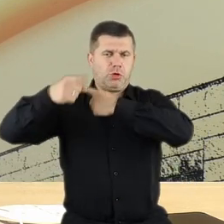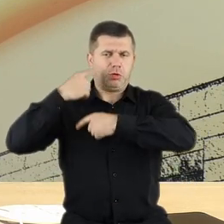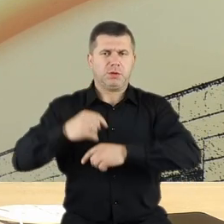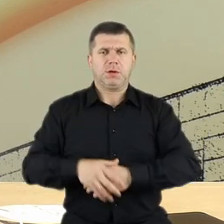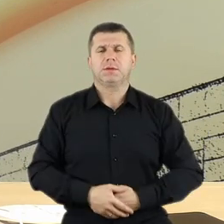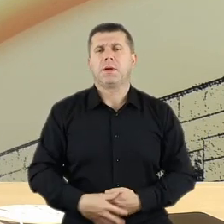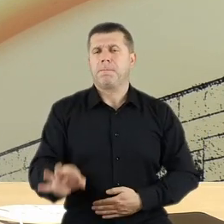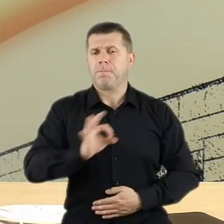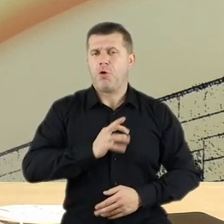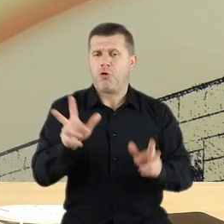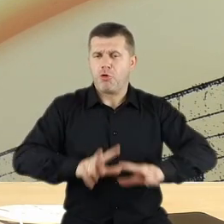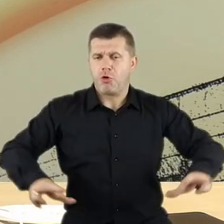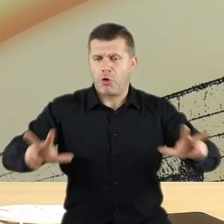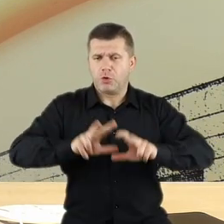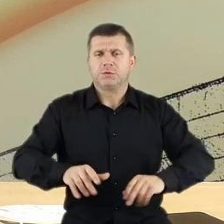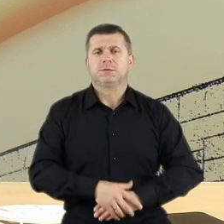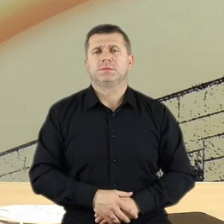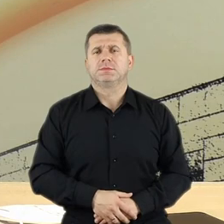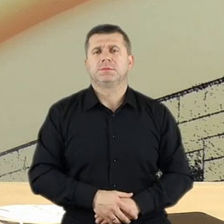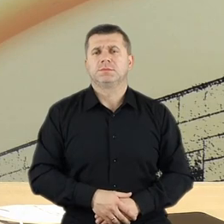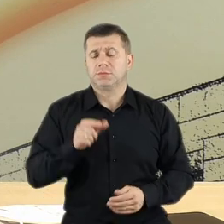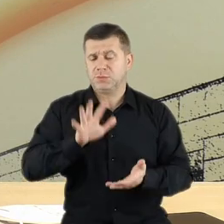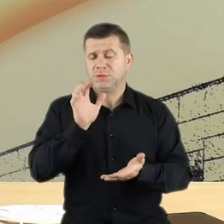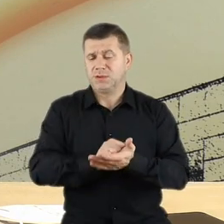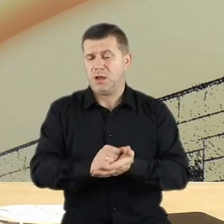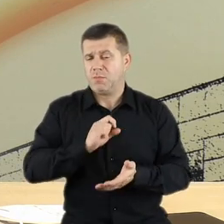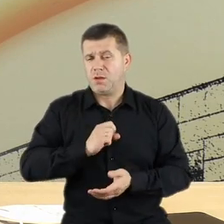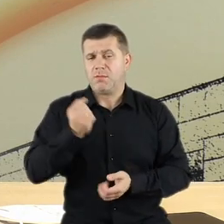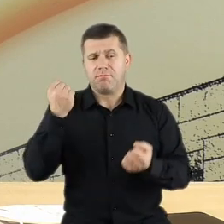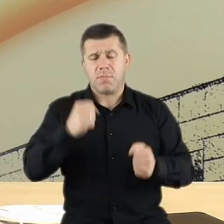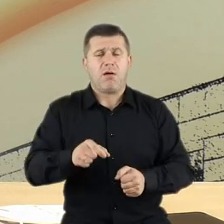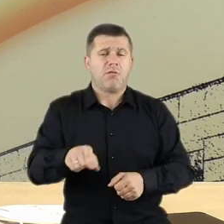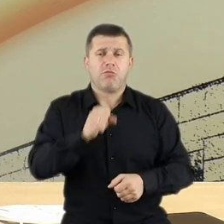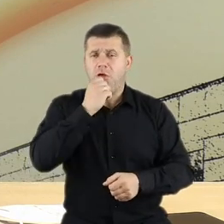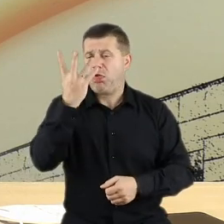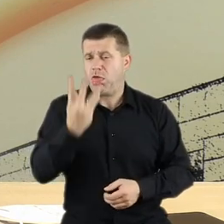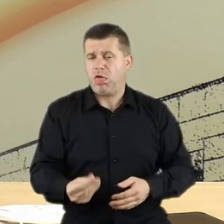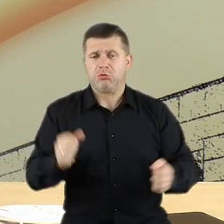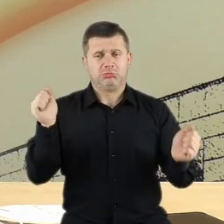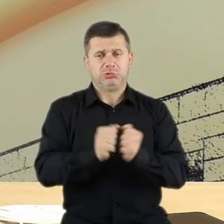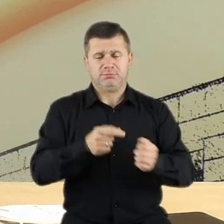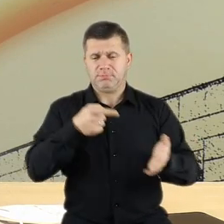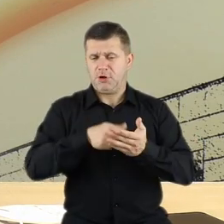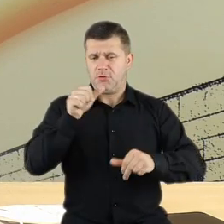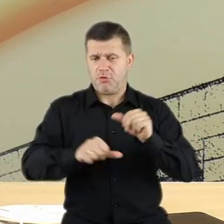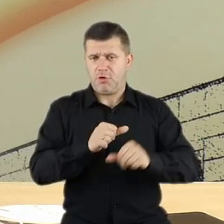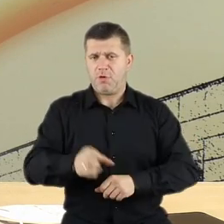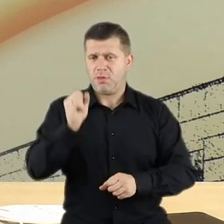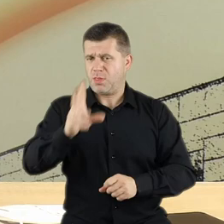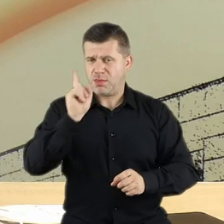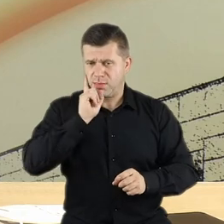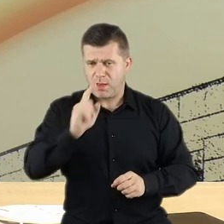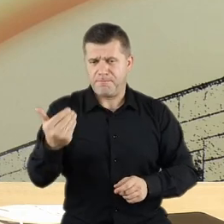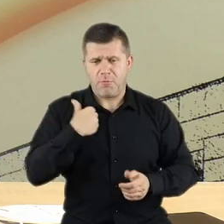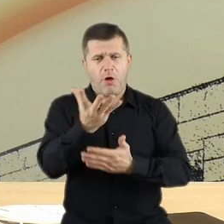moich urodzinach do zajęło mi to całą jesień całą zimę któregoś roku ale naprawdę